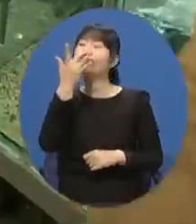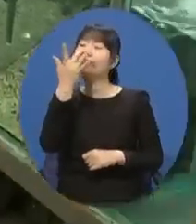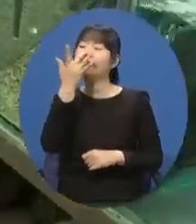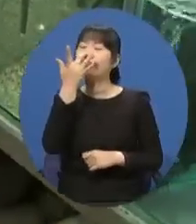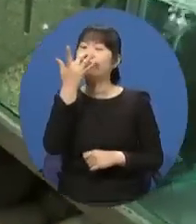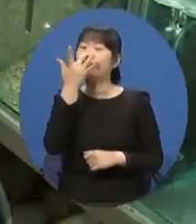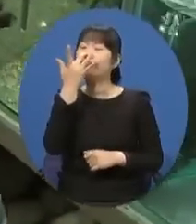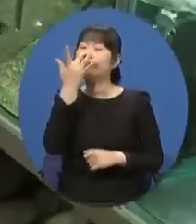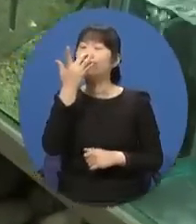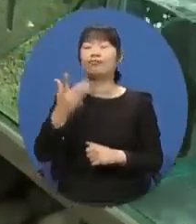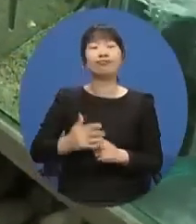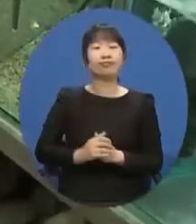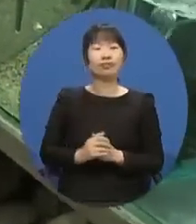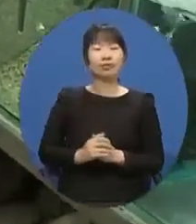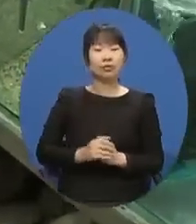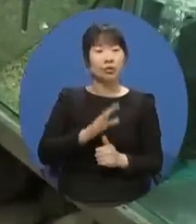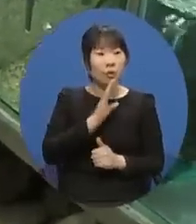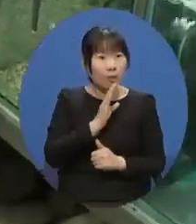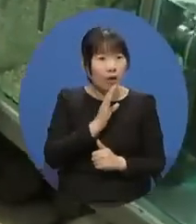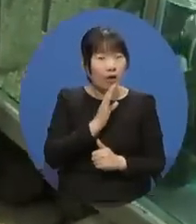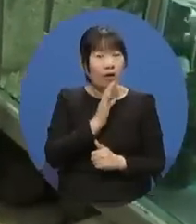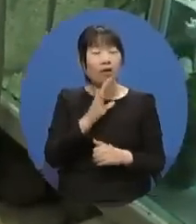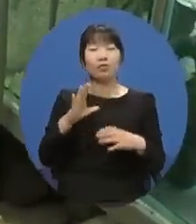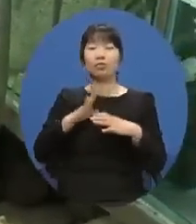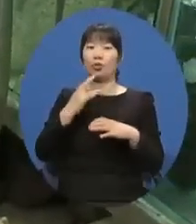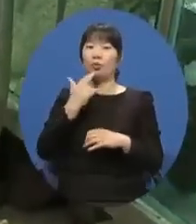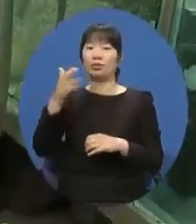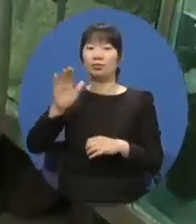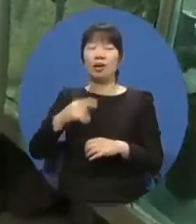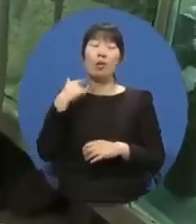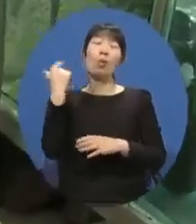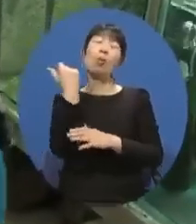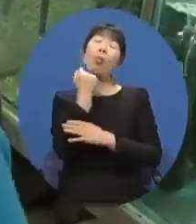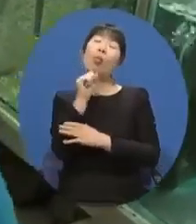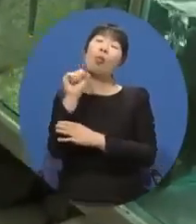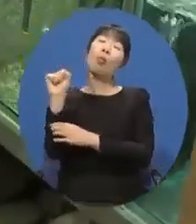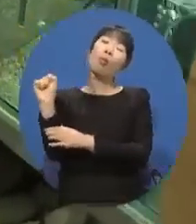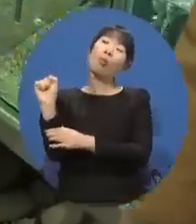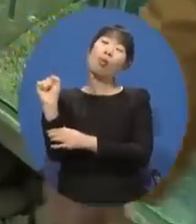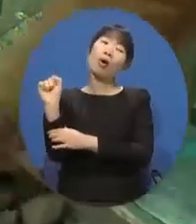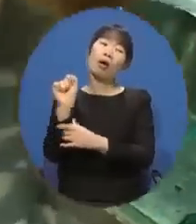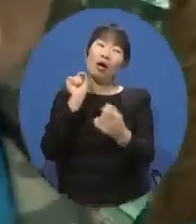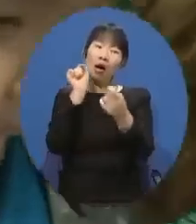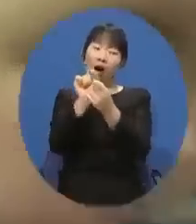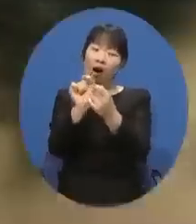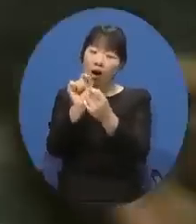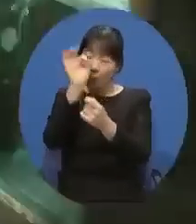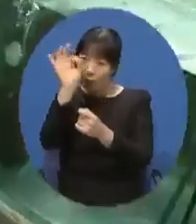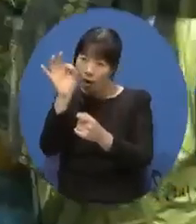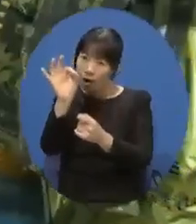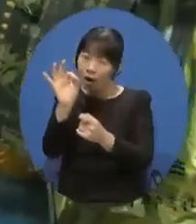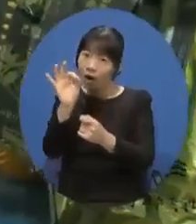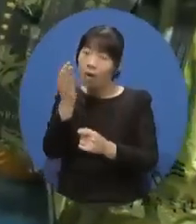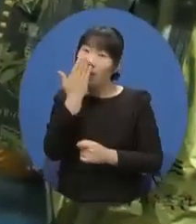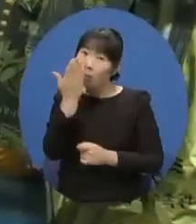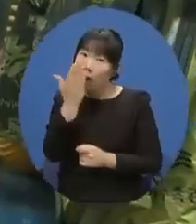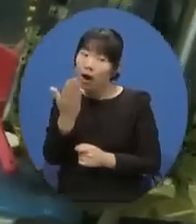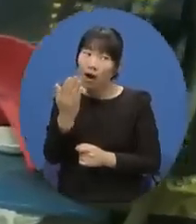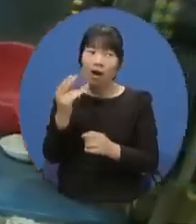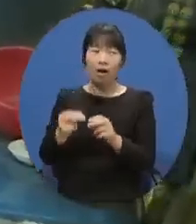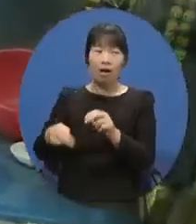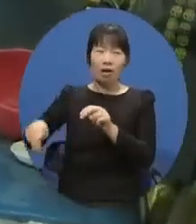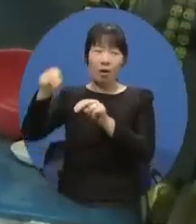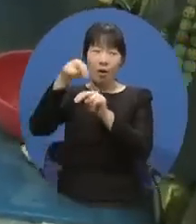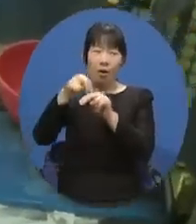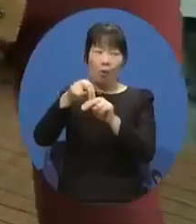안 무더워? 정말? 무섭지 않다면서 고개를 돌리는 고야. 가까이 가서 봐봐. 볼 수 있어? 여기 올라가면서